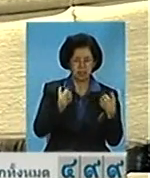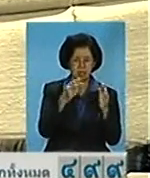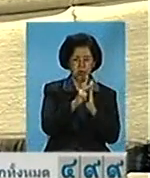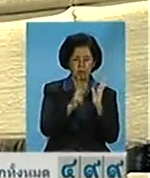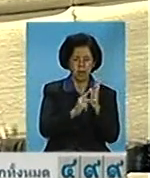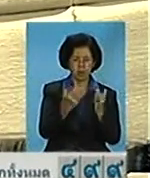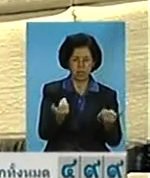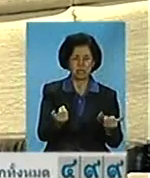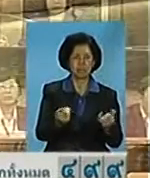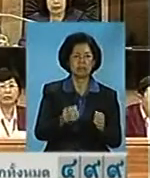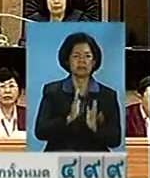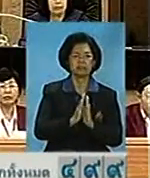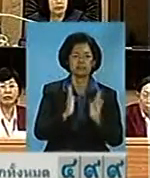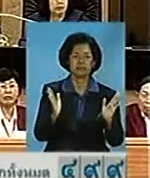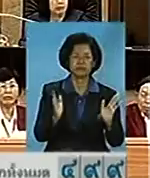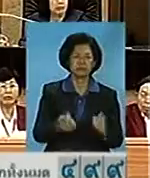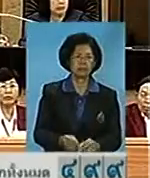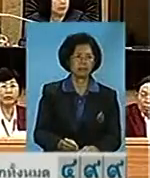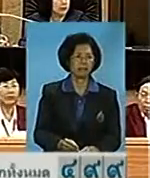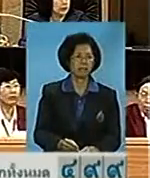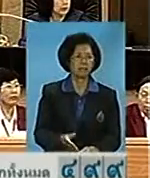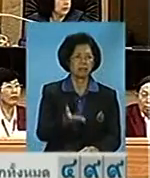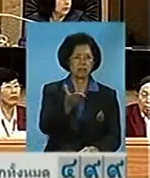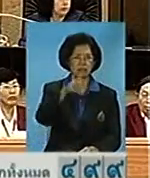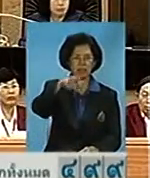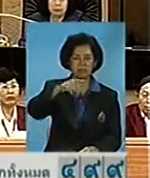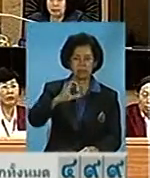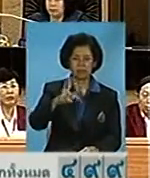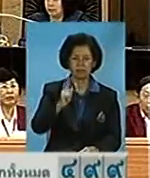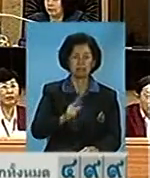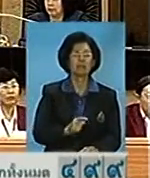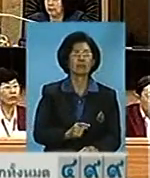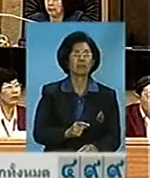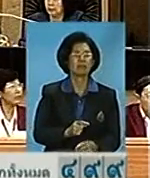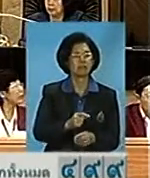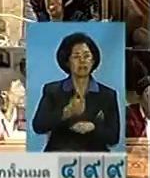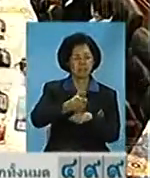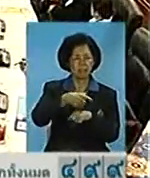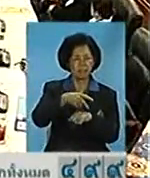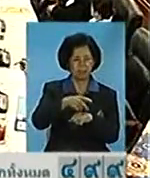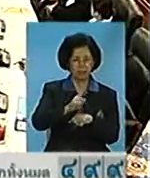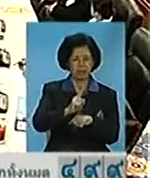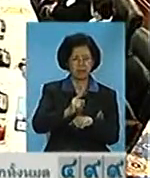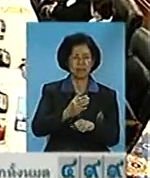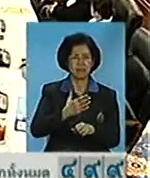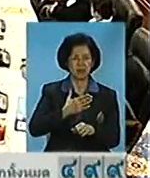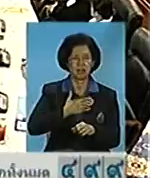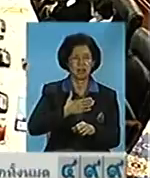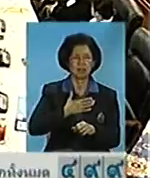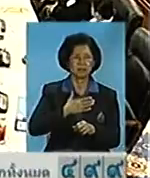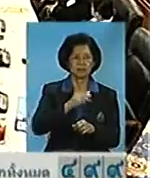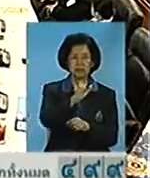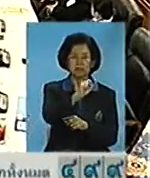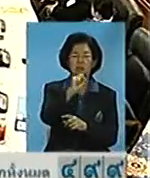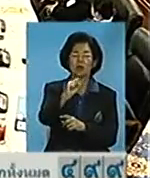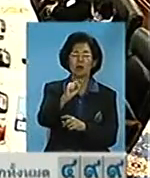ครับ เชิญท่านพิเชษฐ์ตอบ กราบเรียนท่านประธานที่เคารพกับผมนายพิเชษฐ์เชื้อเมืองพานสมาชิก